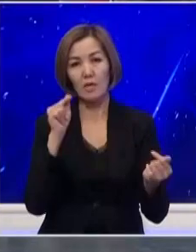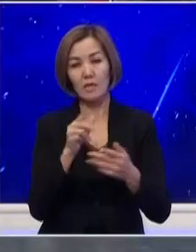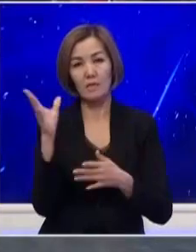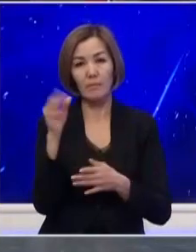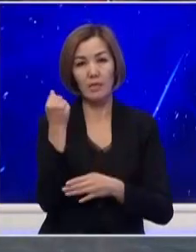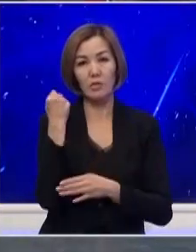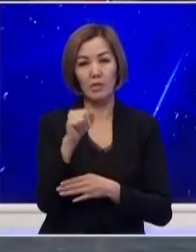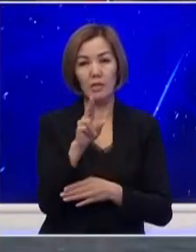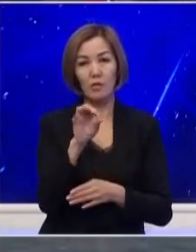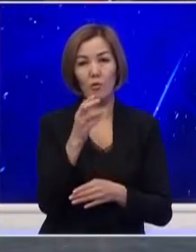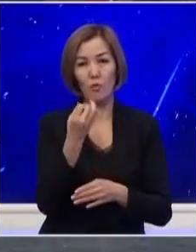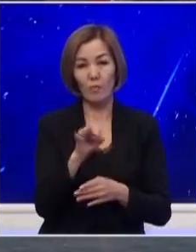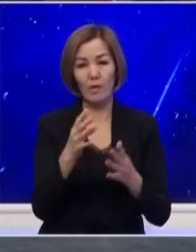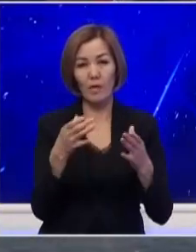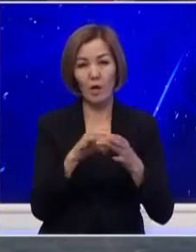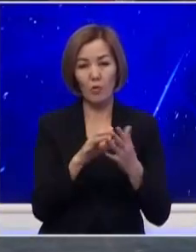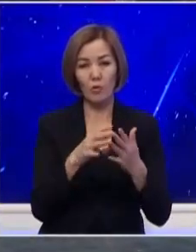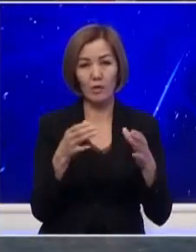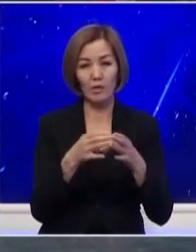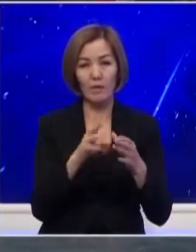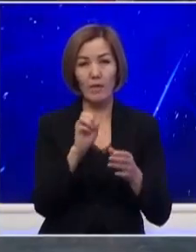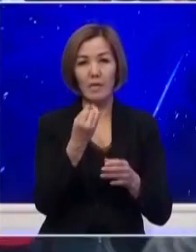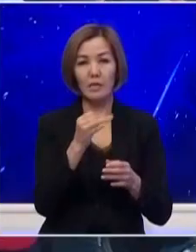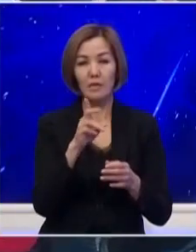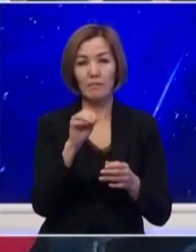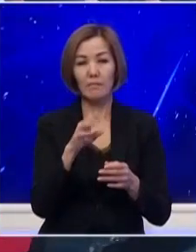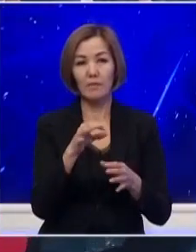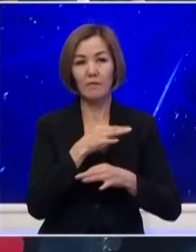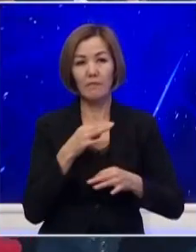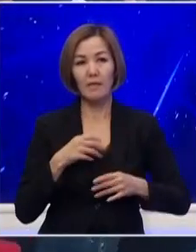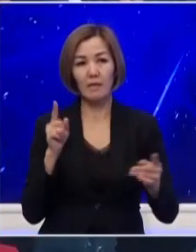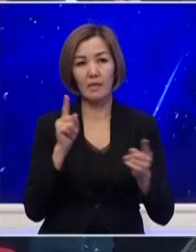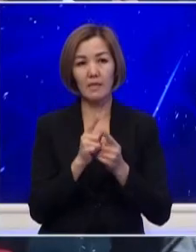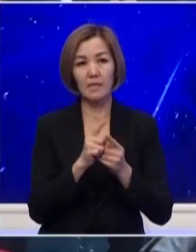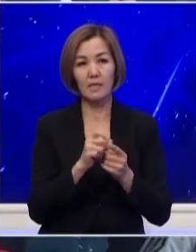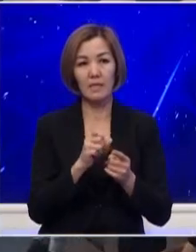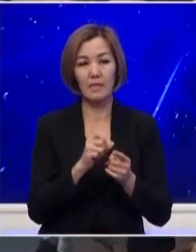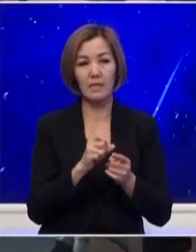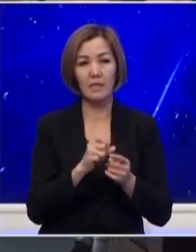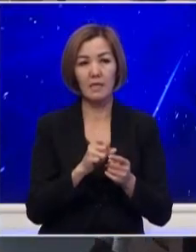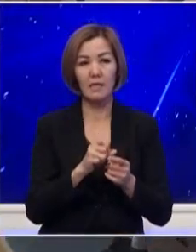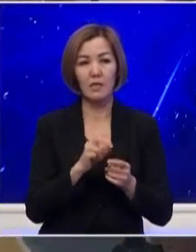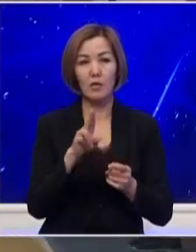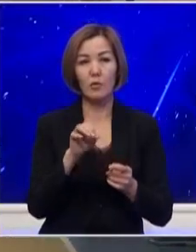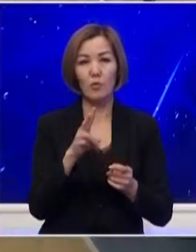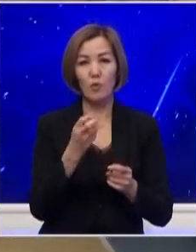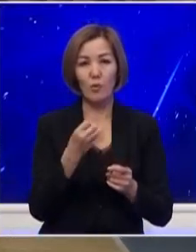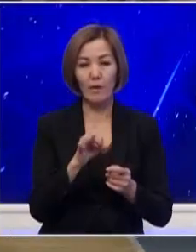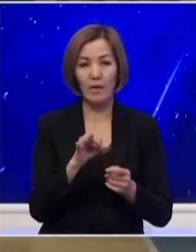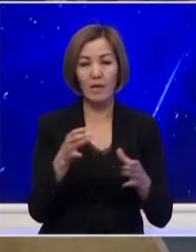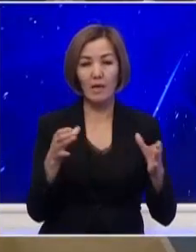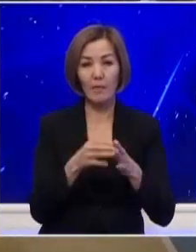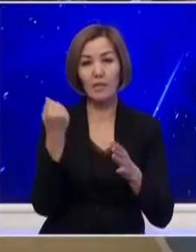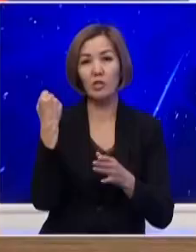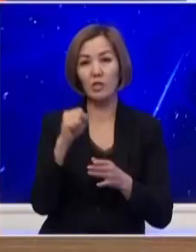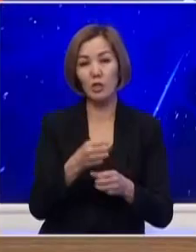түгел жеңген Көлбай құрамасы мен Жайпақ ауылының ұжымдары финалда жолықты. Бұл додада алаң қожайындарының жолы болып турнир чемпионы атанды.